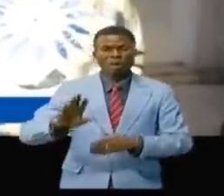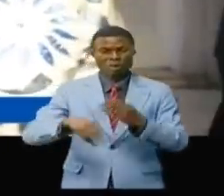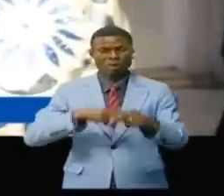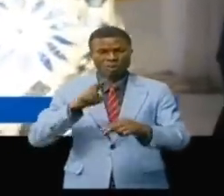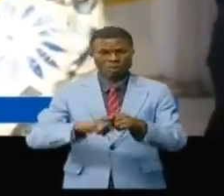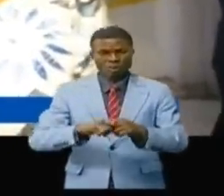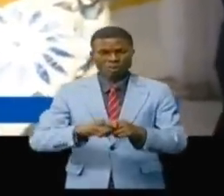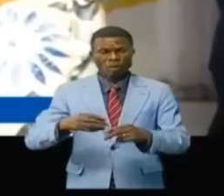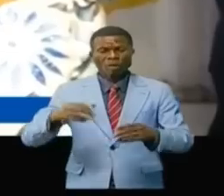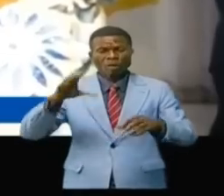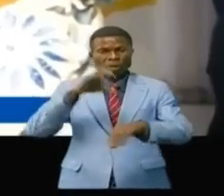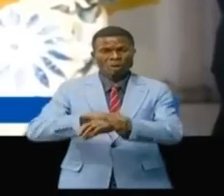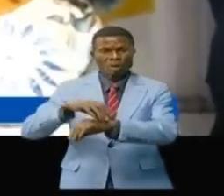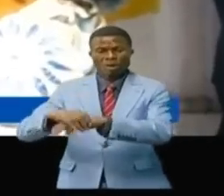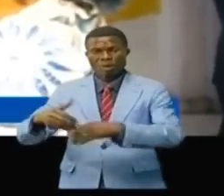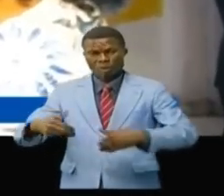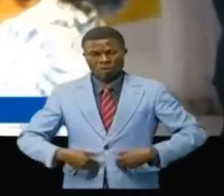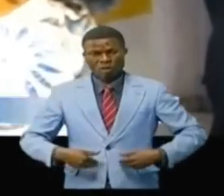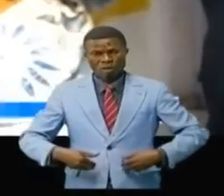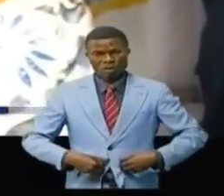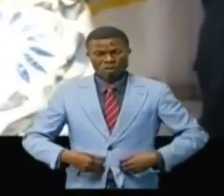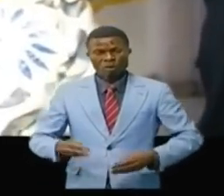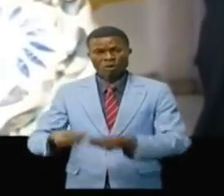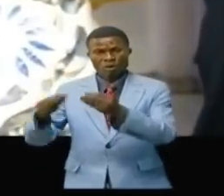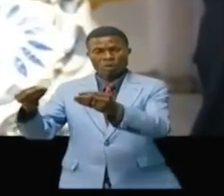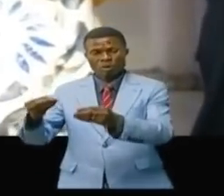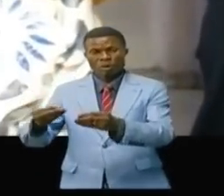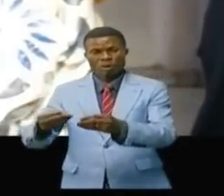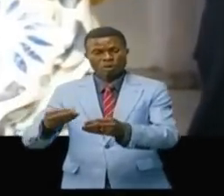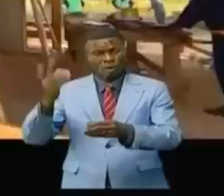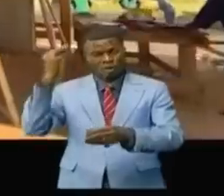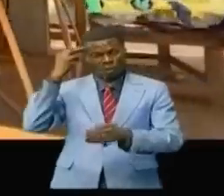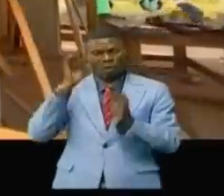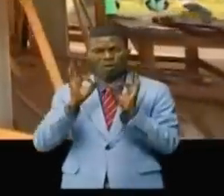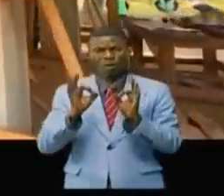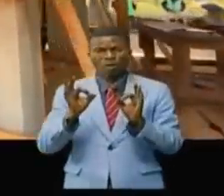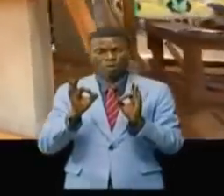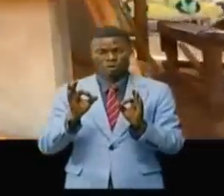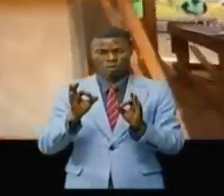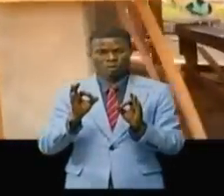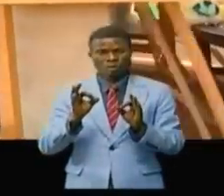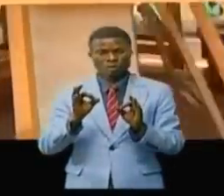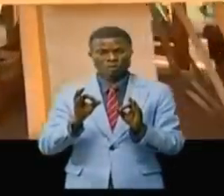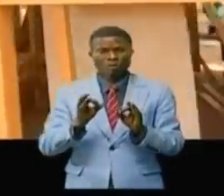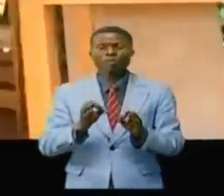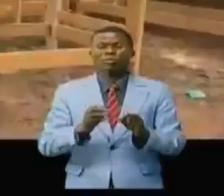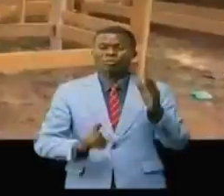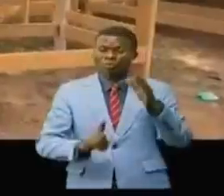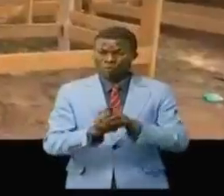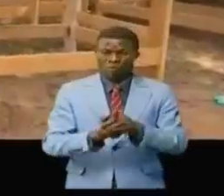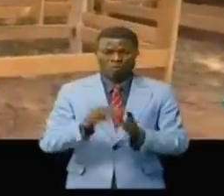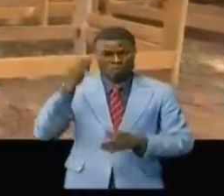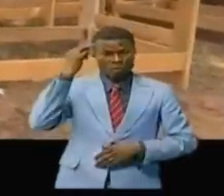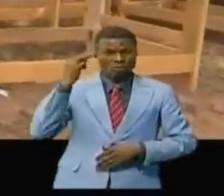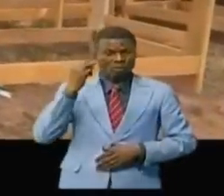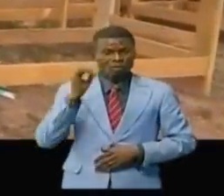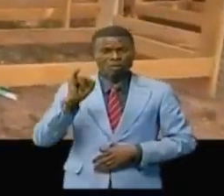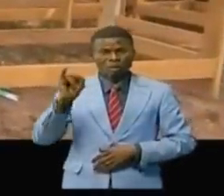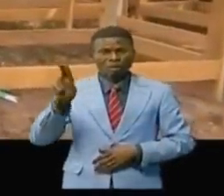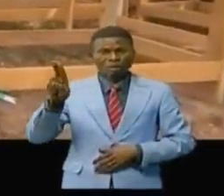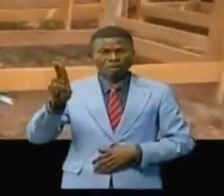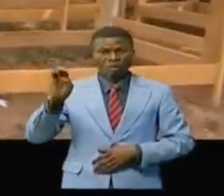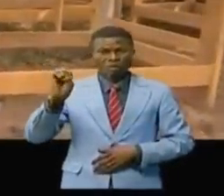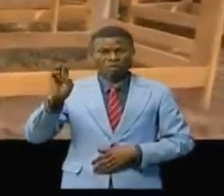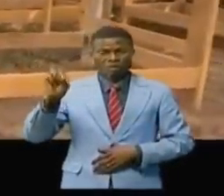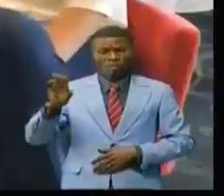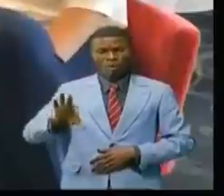on prend les jeunes pour leur donner une nouvelle mentalité. Faisant d'une pierre deux coups, la ministre Irène Essambo a